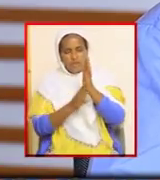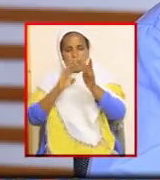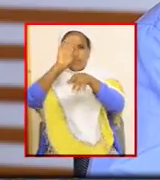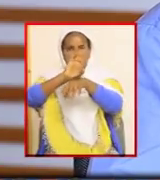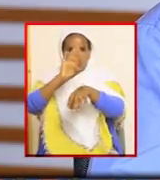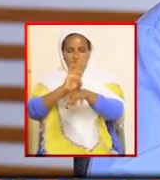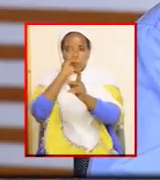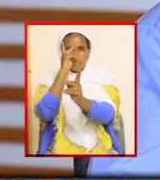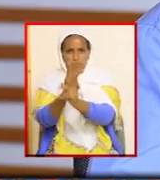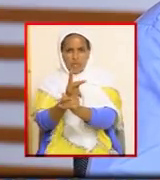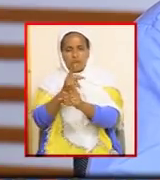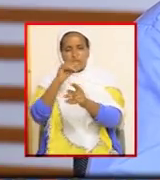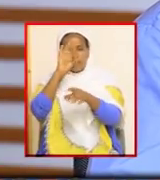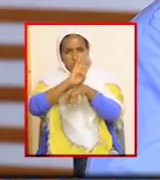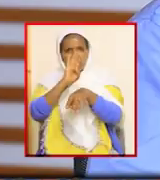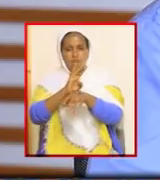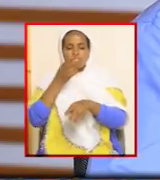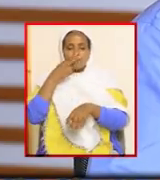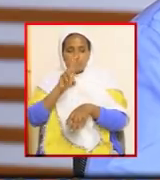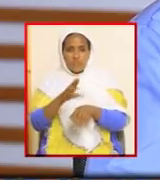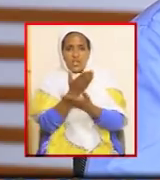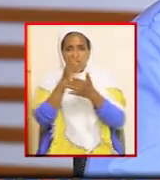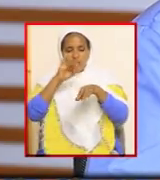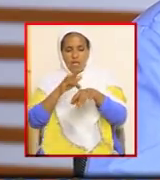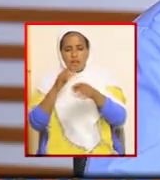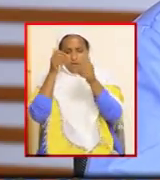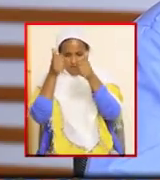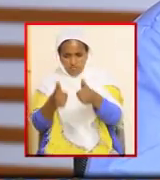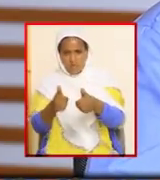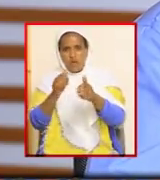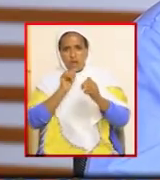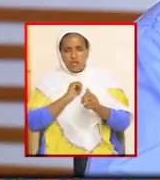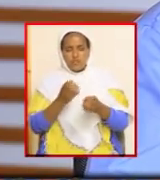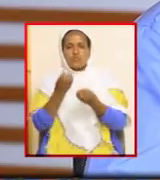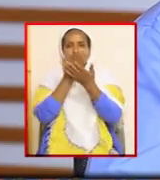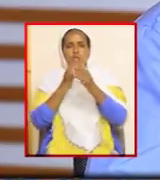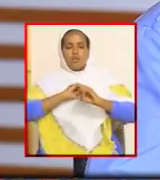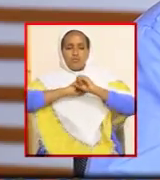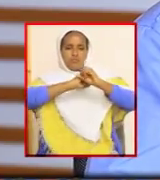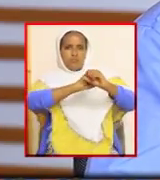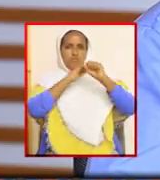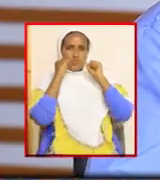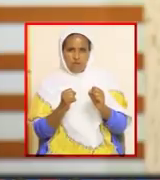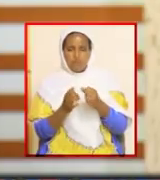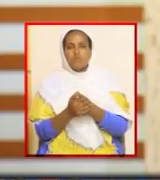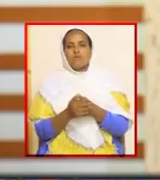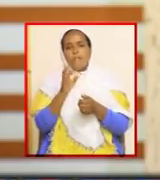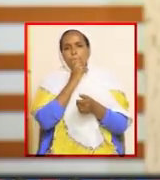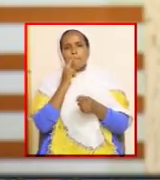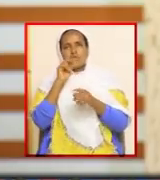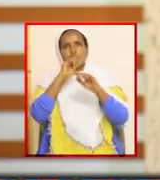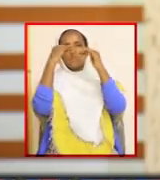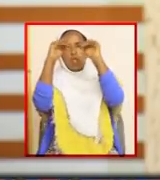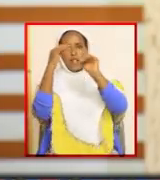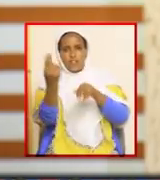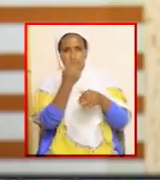ስርዓተ ቤተክርስቲያንን ጠብቀን ቤተክርስቲያን በመታዘን ነገር ብናረግ ራሳችንን ከብዙ ነገር እንከላከላለን መጾም ምን